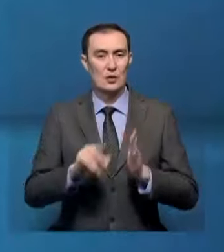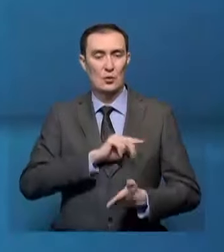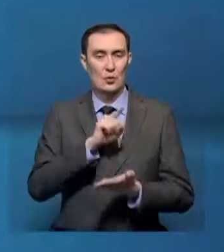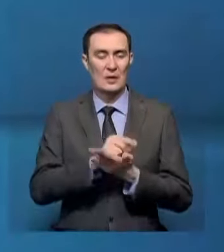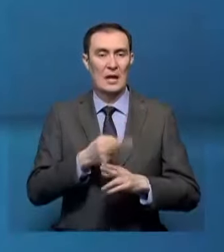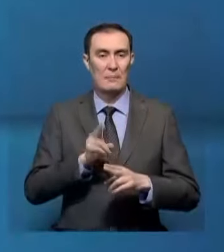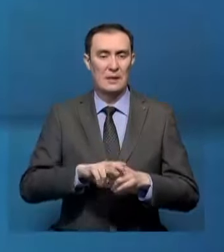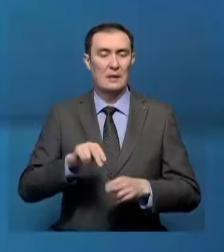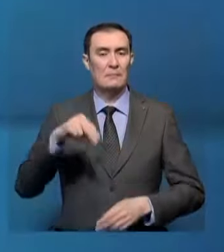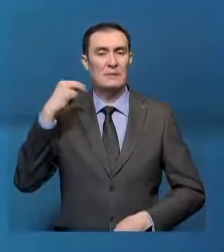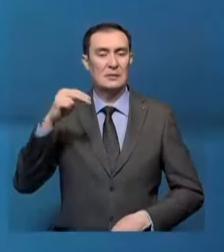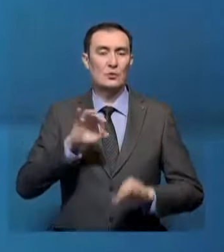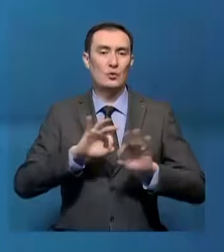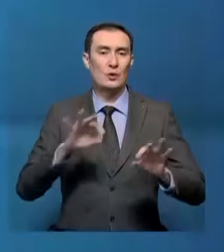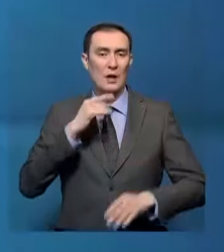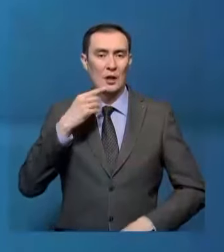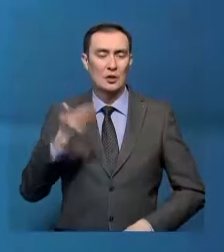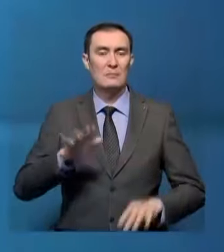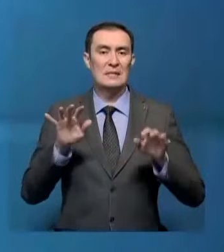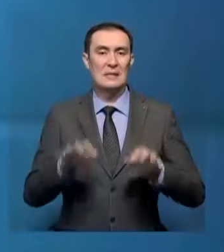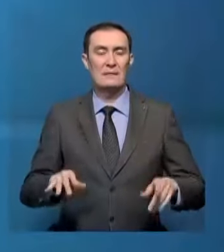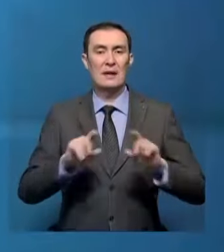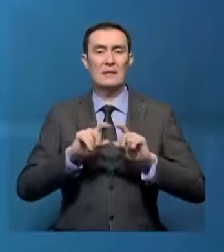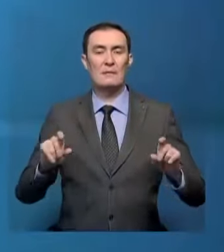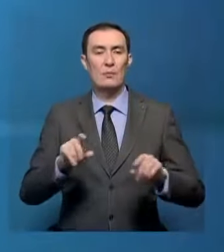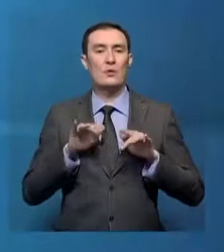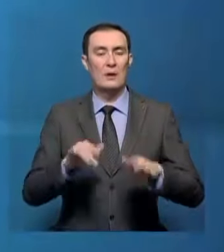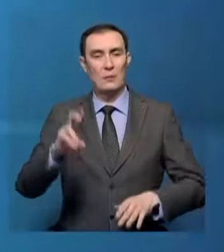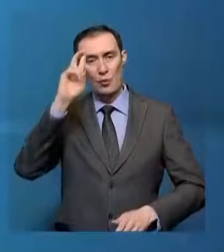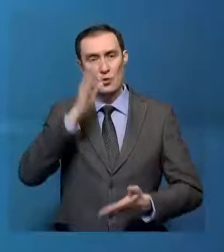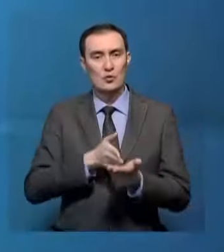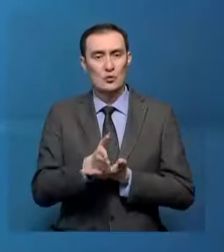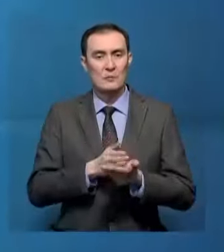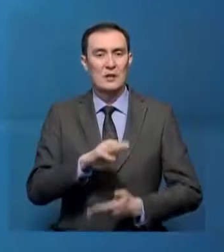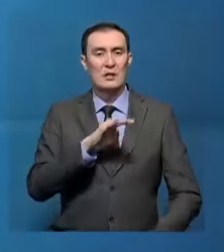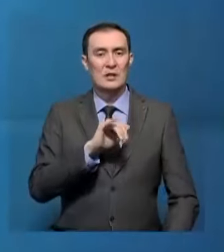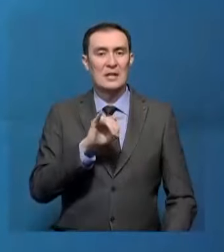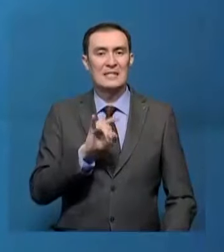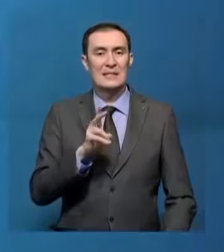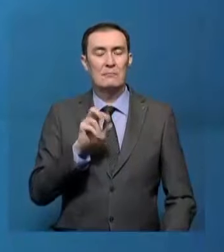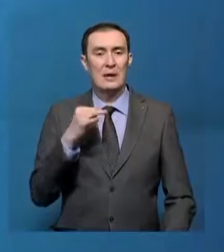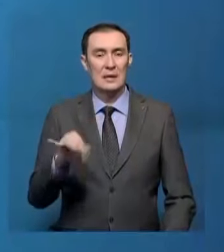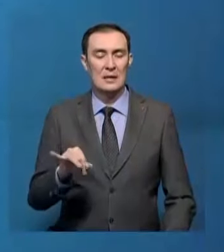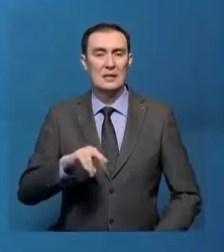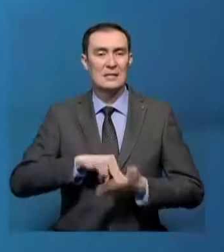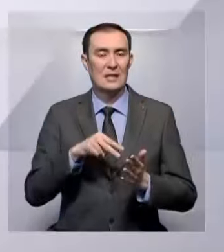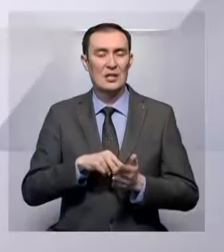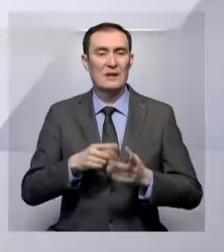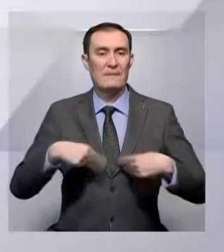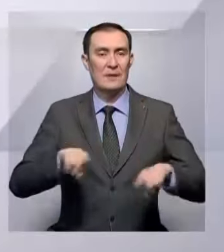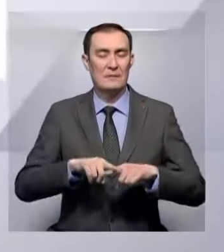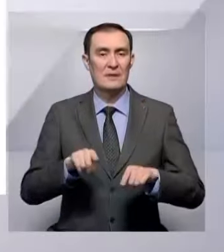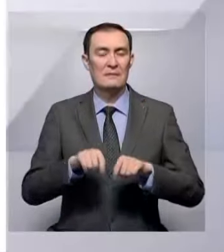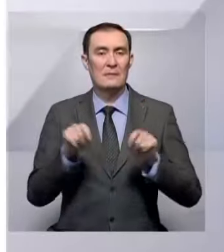Об этом Касым-Жомарту Токаеву доложил председатель агентства по делам госслужбы Дархан Жазыкбай. Задача ведомства –